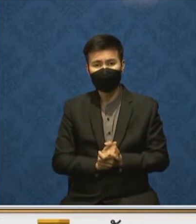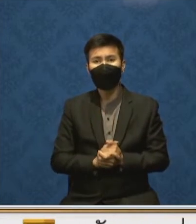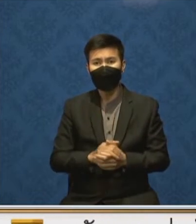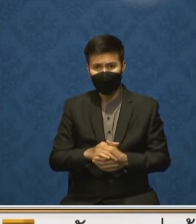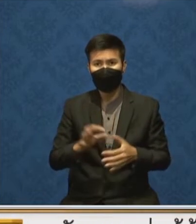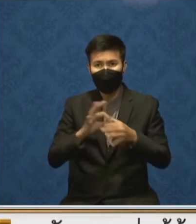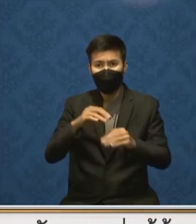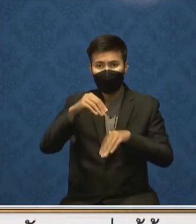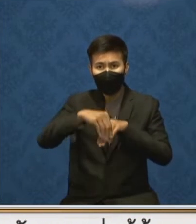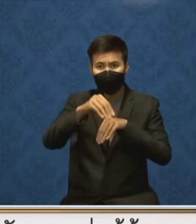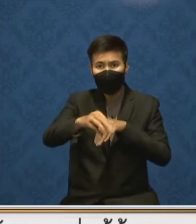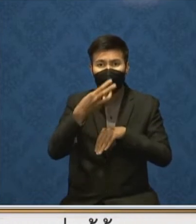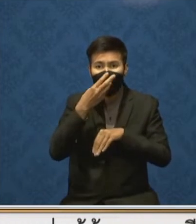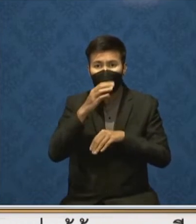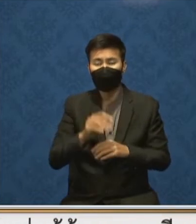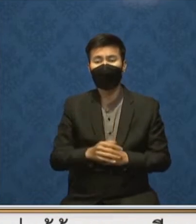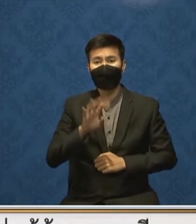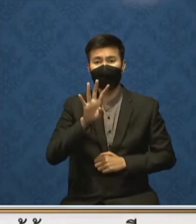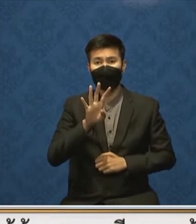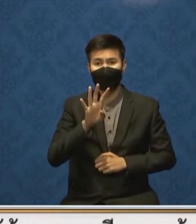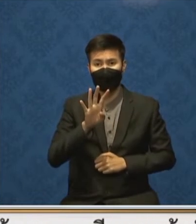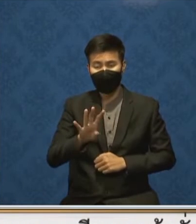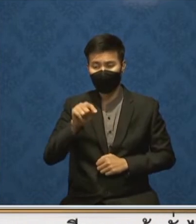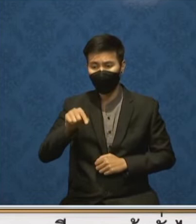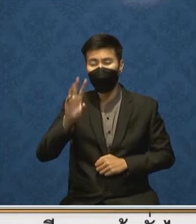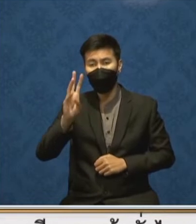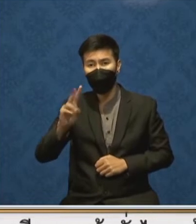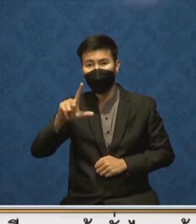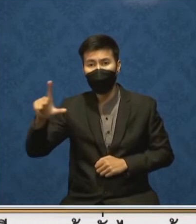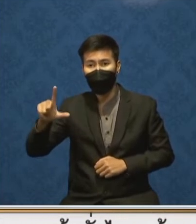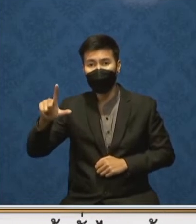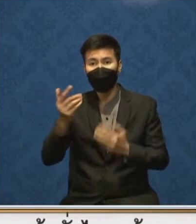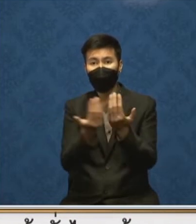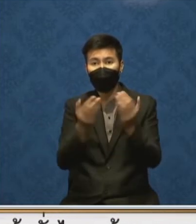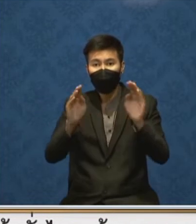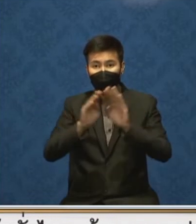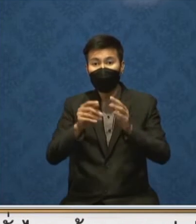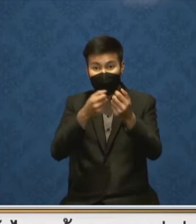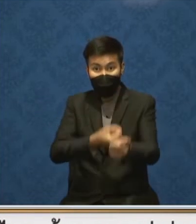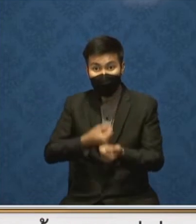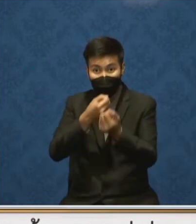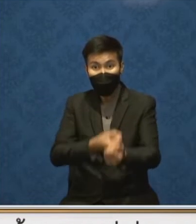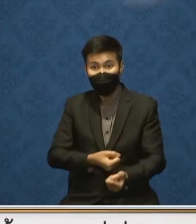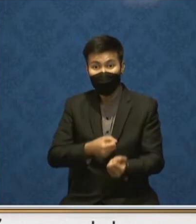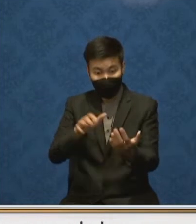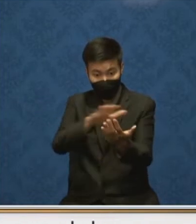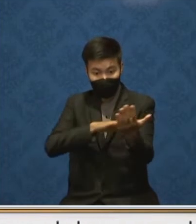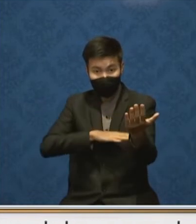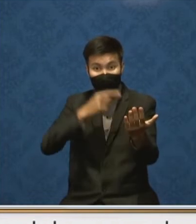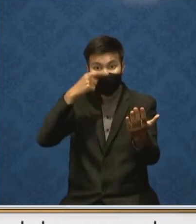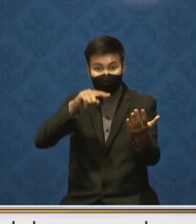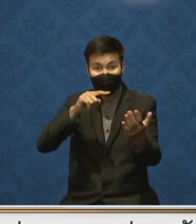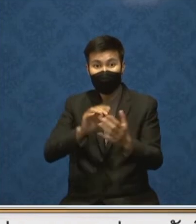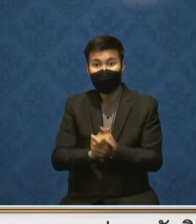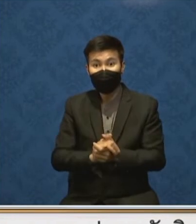วนา4.6 ล้านครัเรือน 4.6 ล้านครัเรื Think saonaเกืบทปเทศแล้วค่ะแตวามนเราจะพเป้ากั